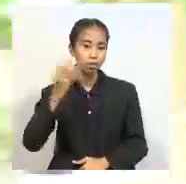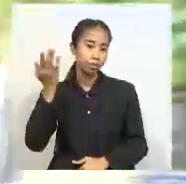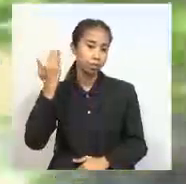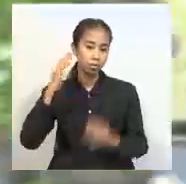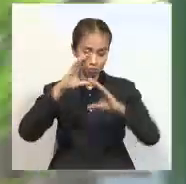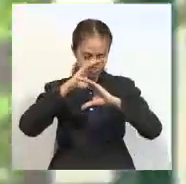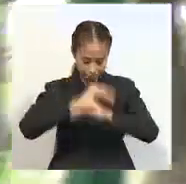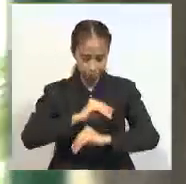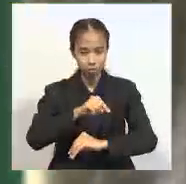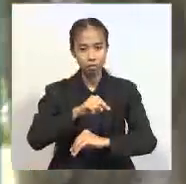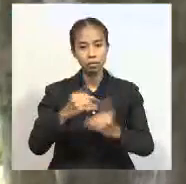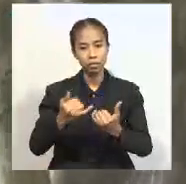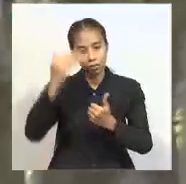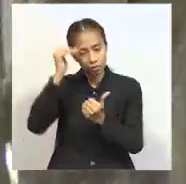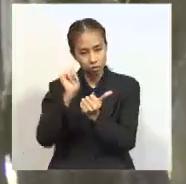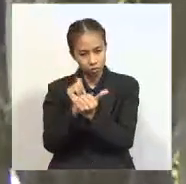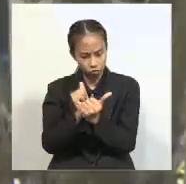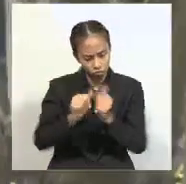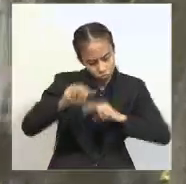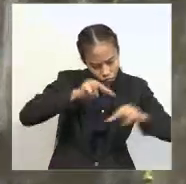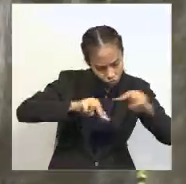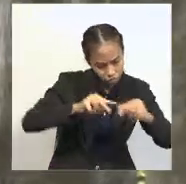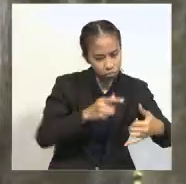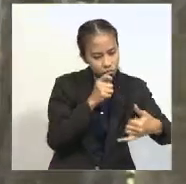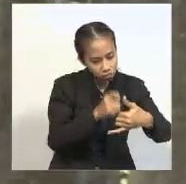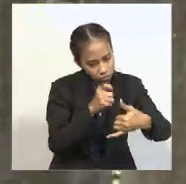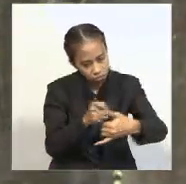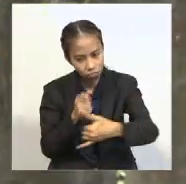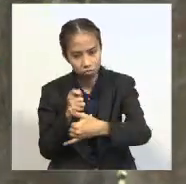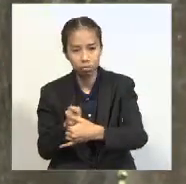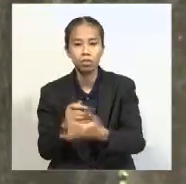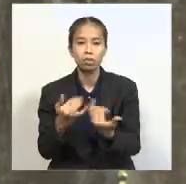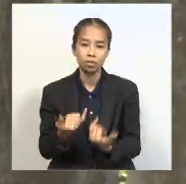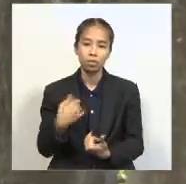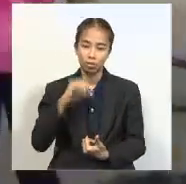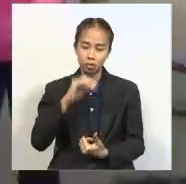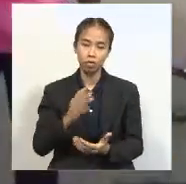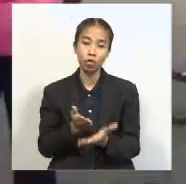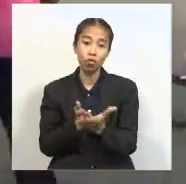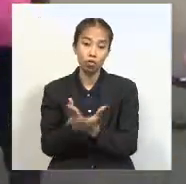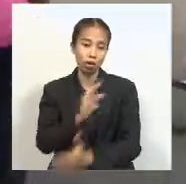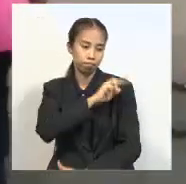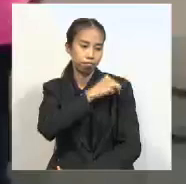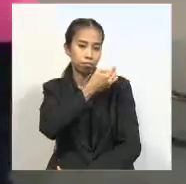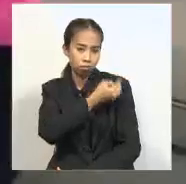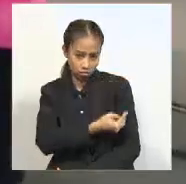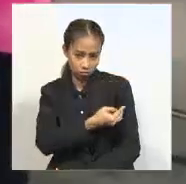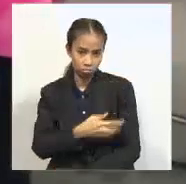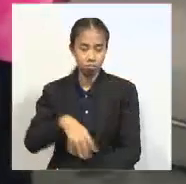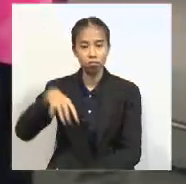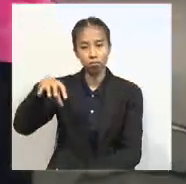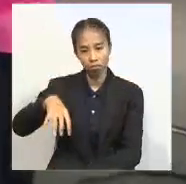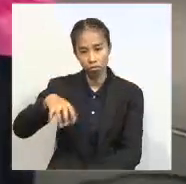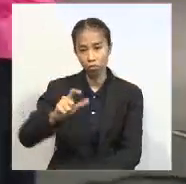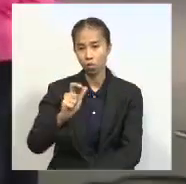ที่ผ่านมาซึ่งตำรวจกำลังติดตามสืบสวนสอบสวนและมอบหมายให้หน่วยงานด้านสาธารณสุขและกองอำนวยการรักษา